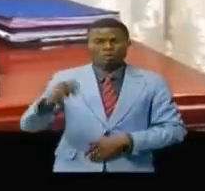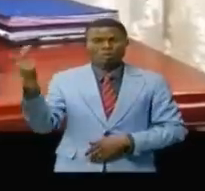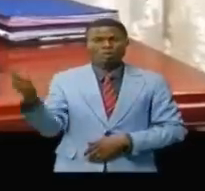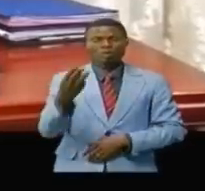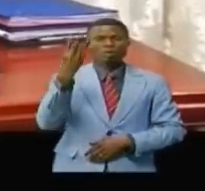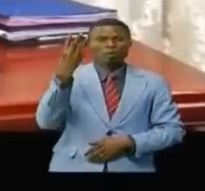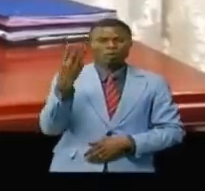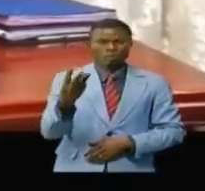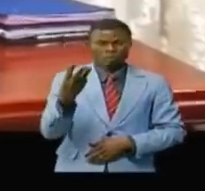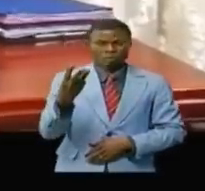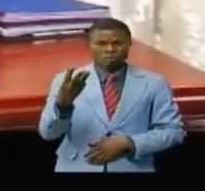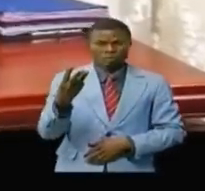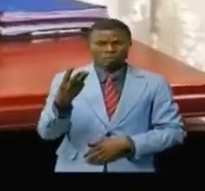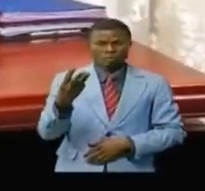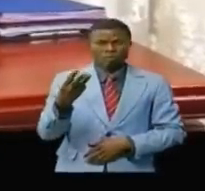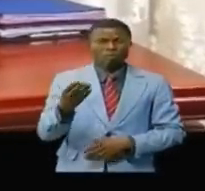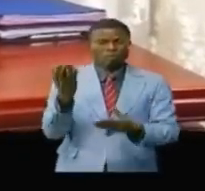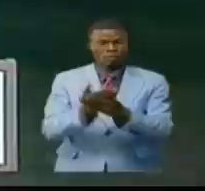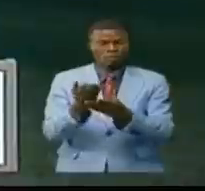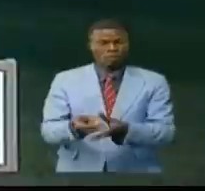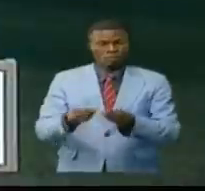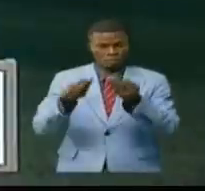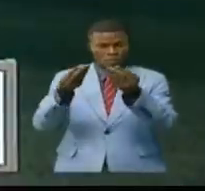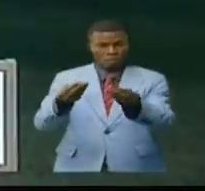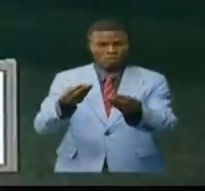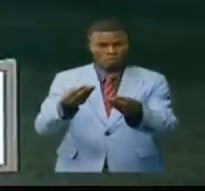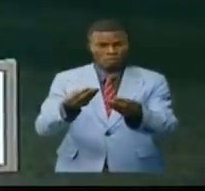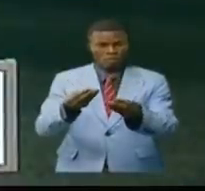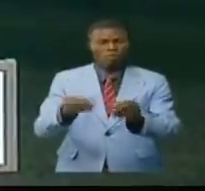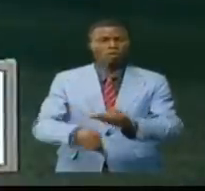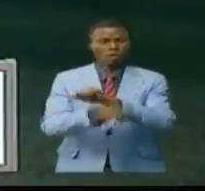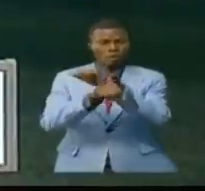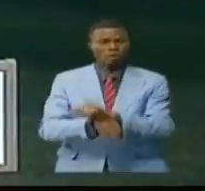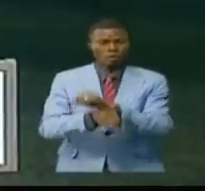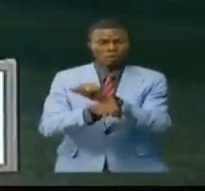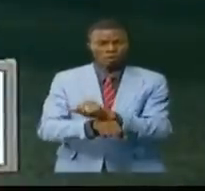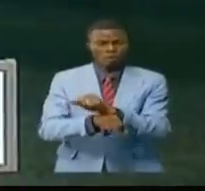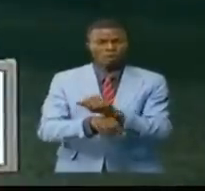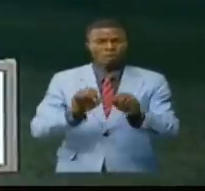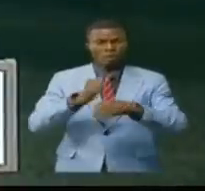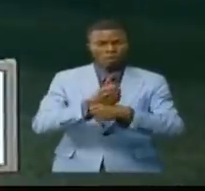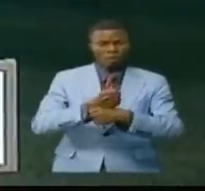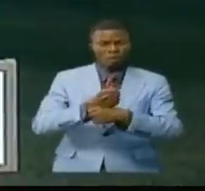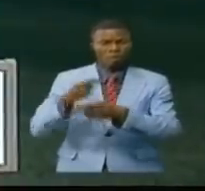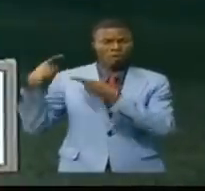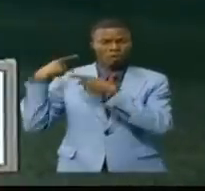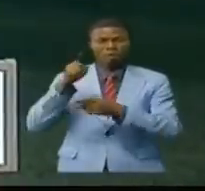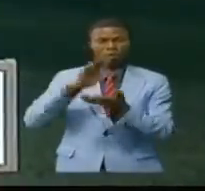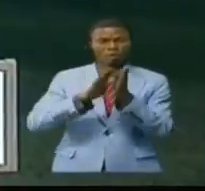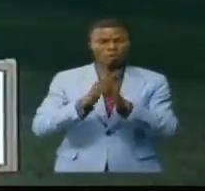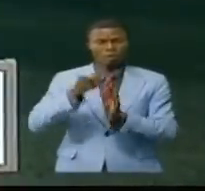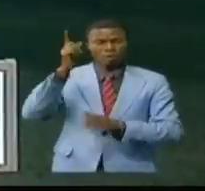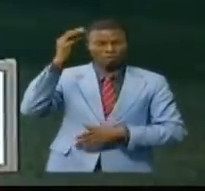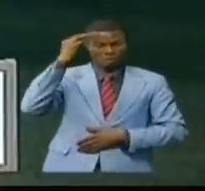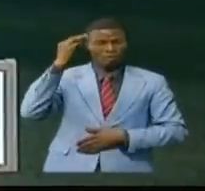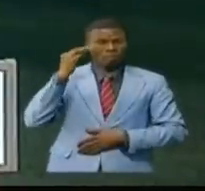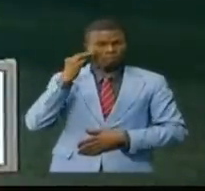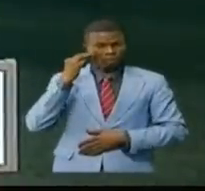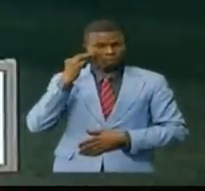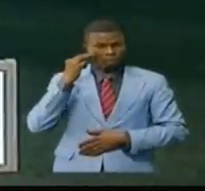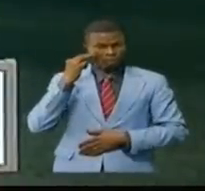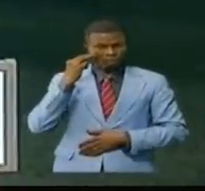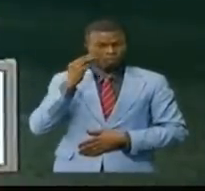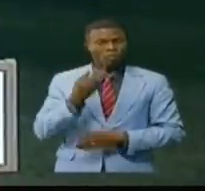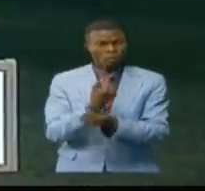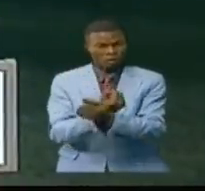2023. Dépôt qui, conformément à la tradition qui a été instaurée depuis son avènement à la tête du gouvernement, s'est fait dans